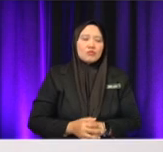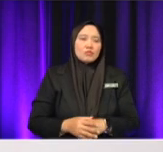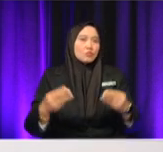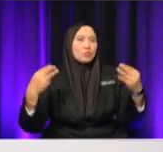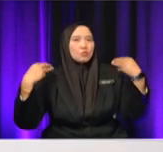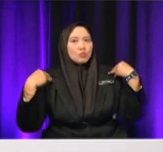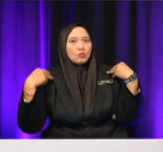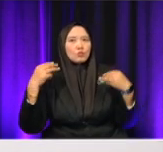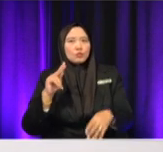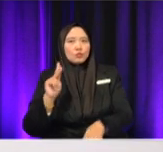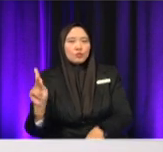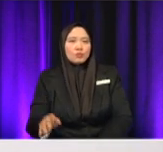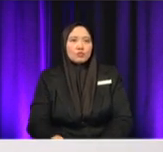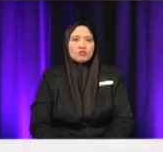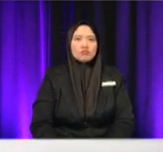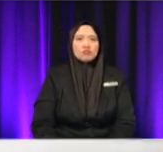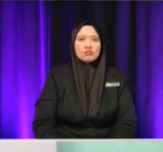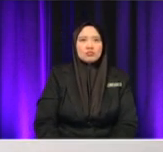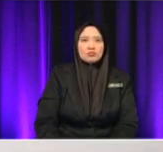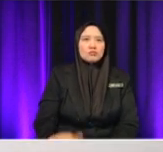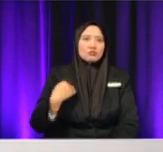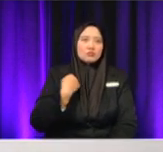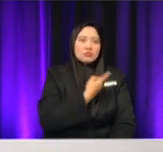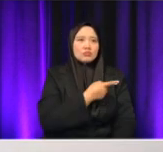untuk kita sama-sama berfungsi